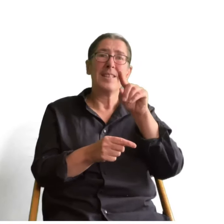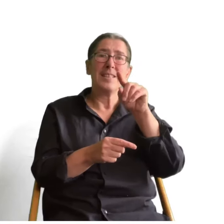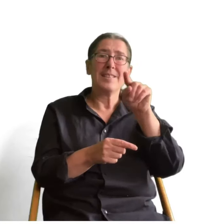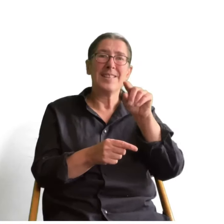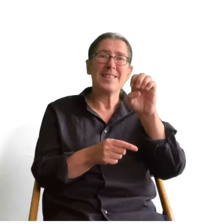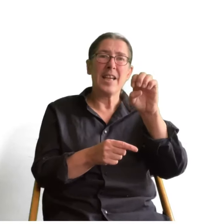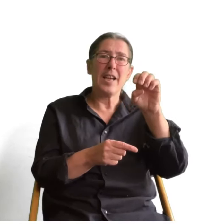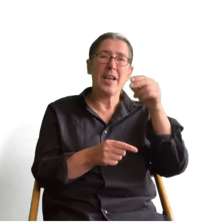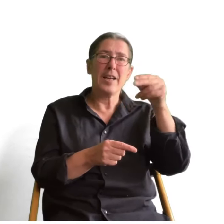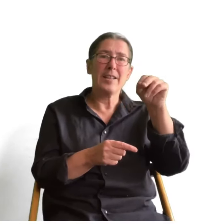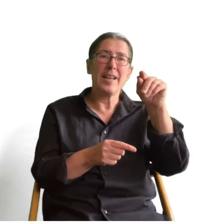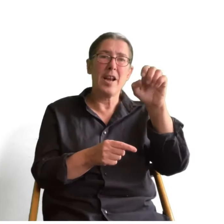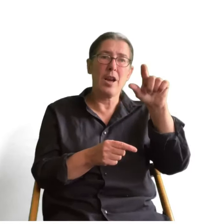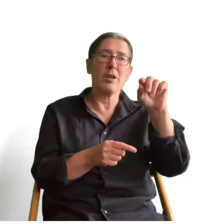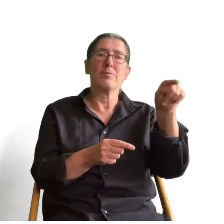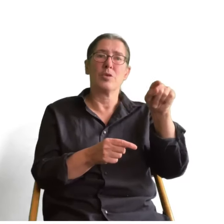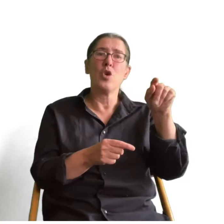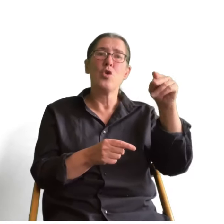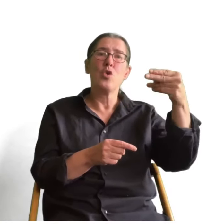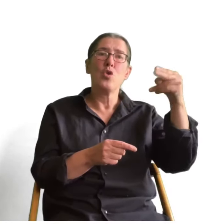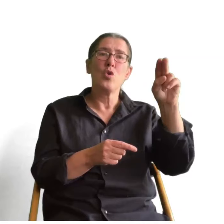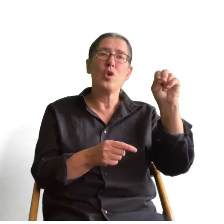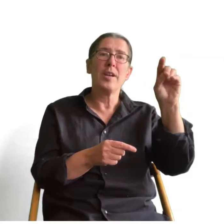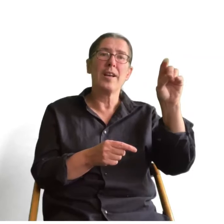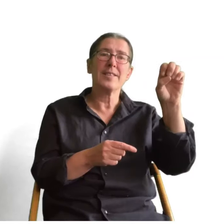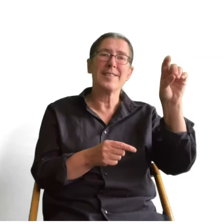Hundertstel und Tausendstel.